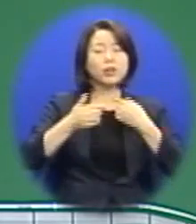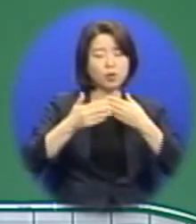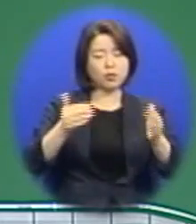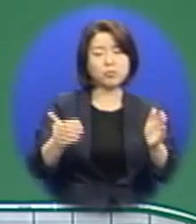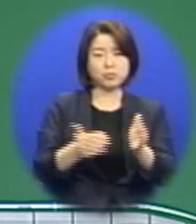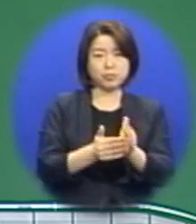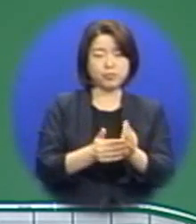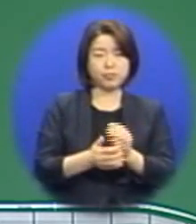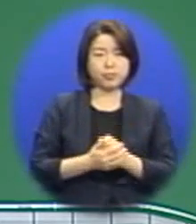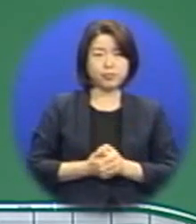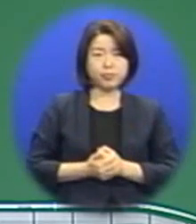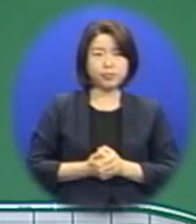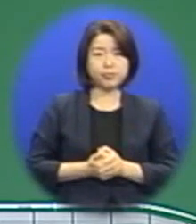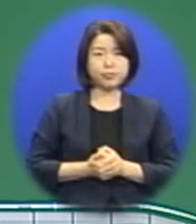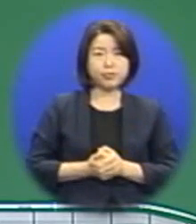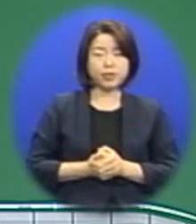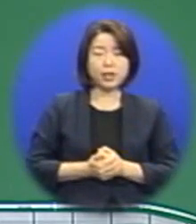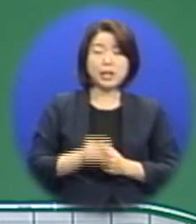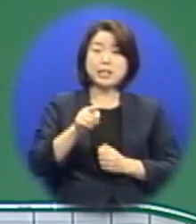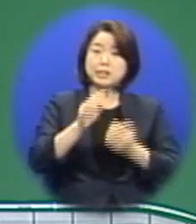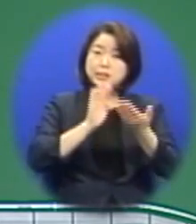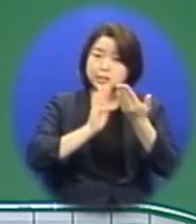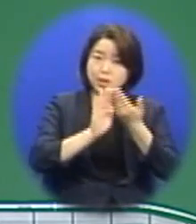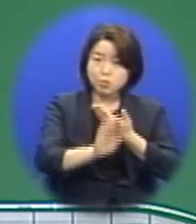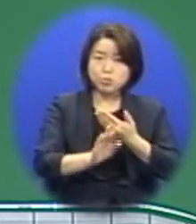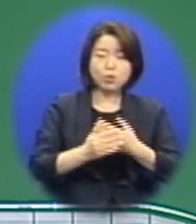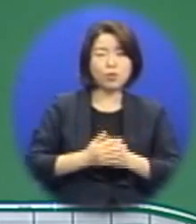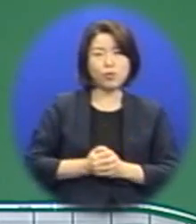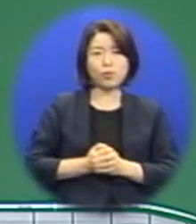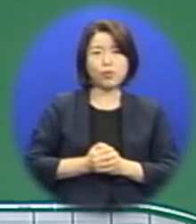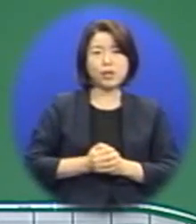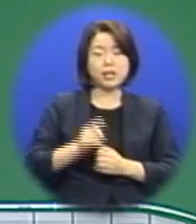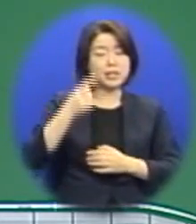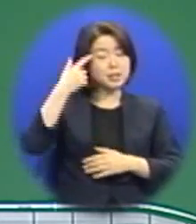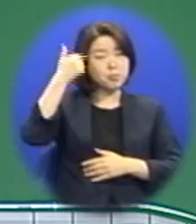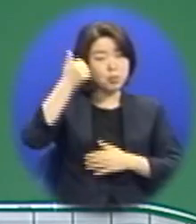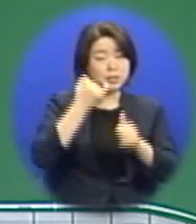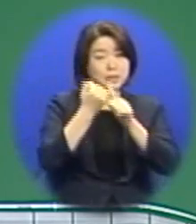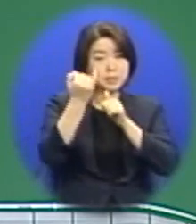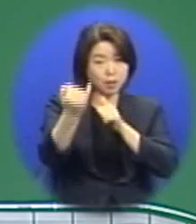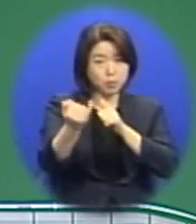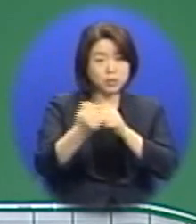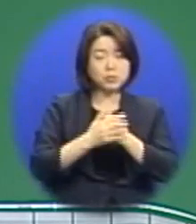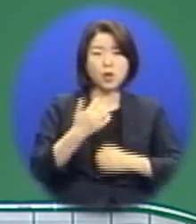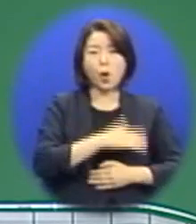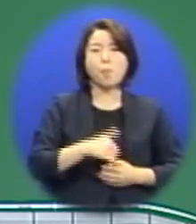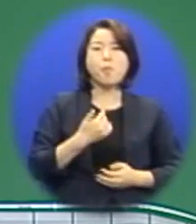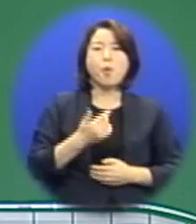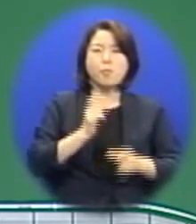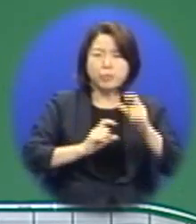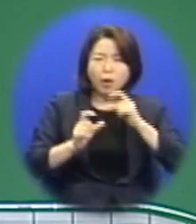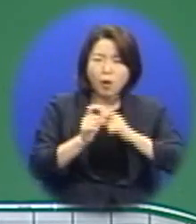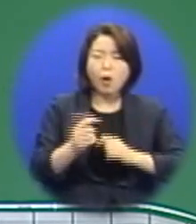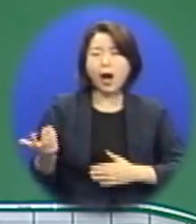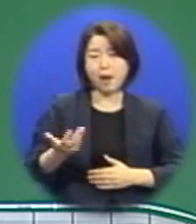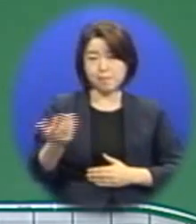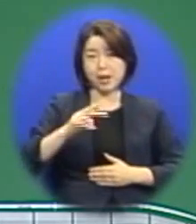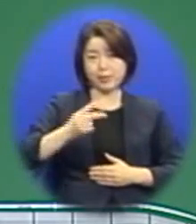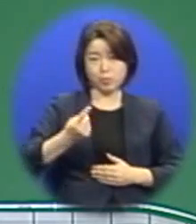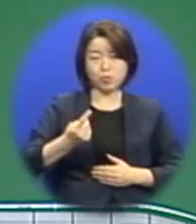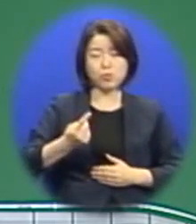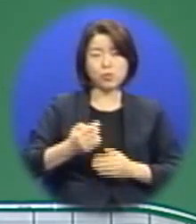경험하셨어요. 그 후로 그 사모님은 몸이 아파도 더 아파도